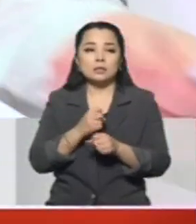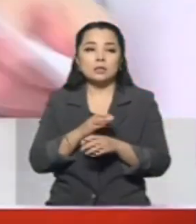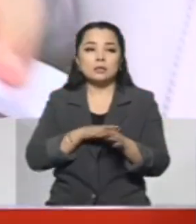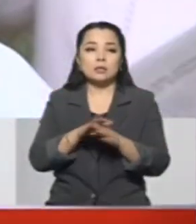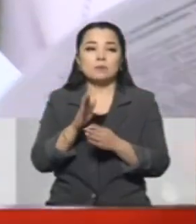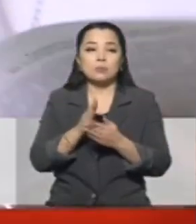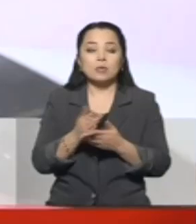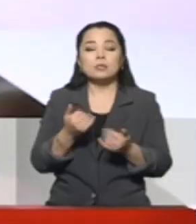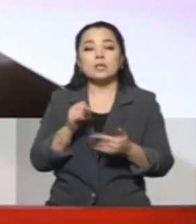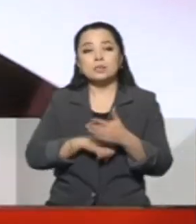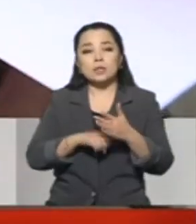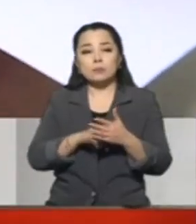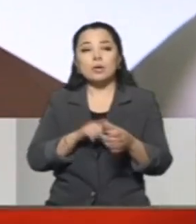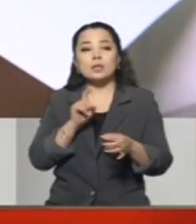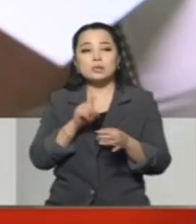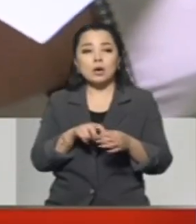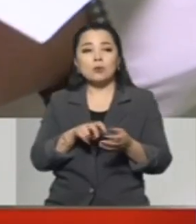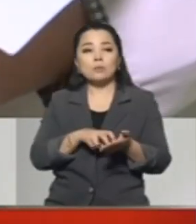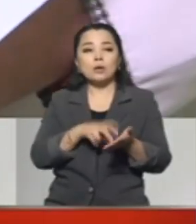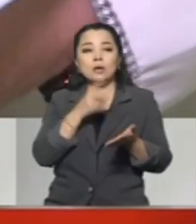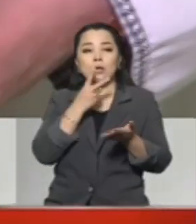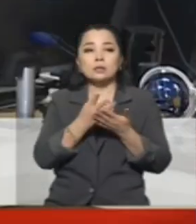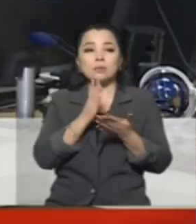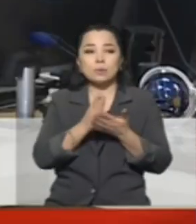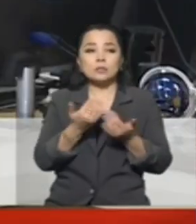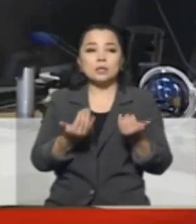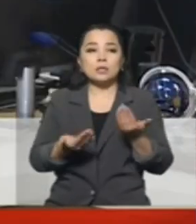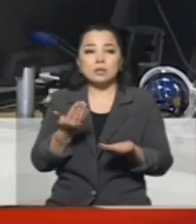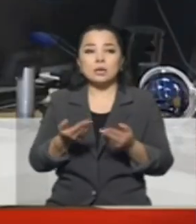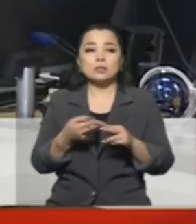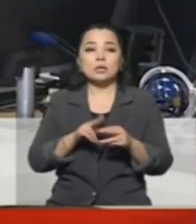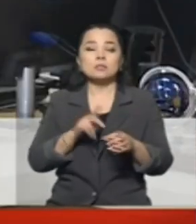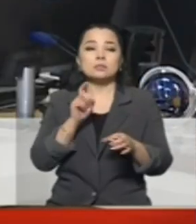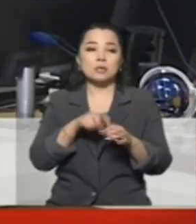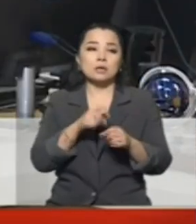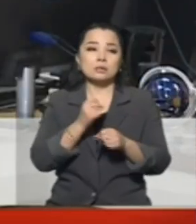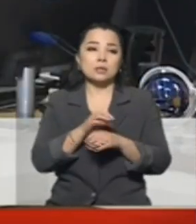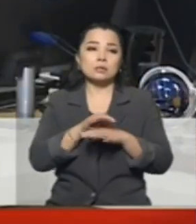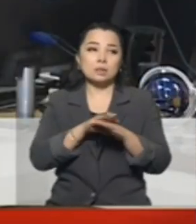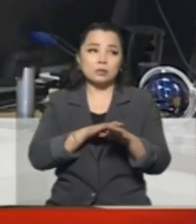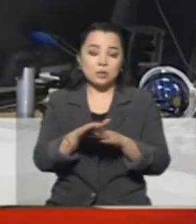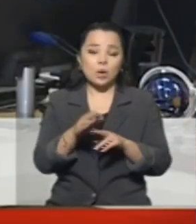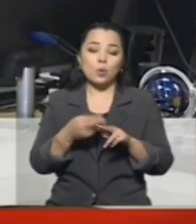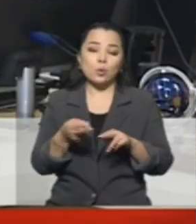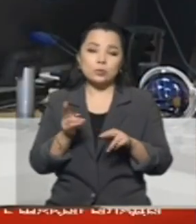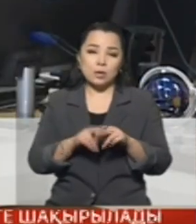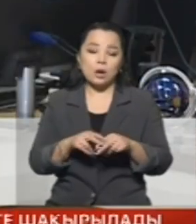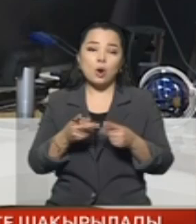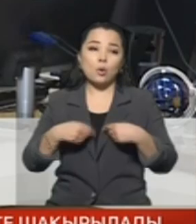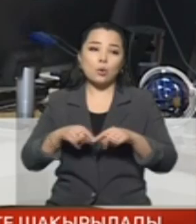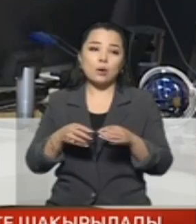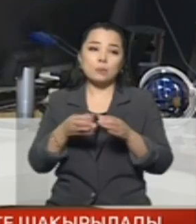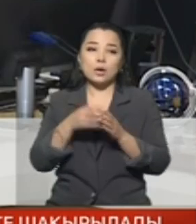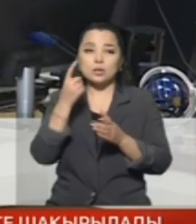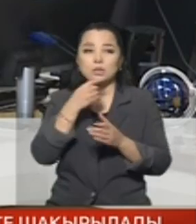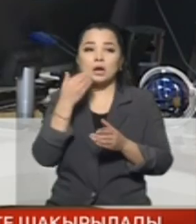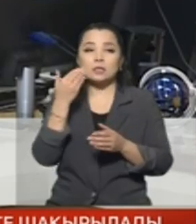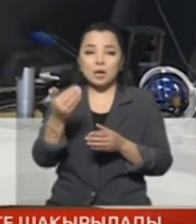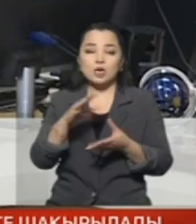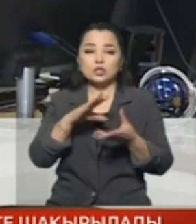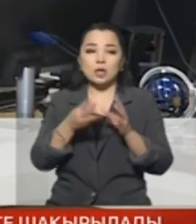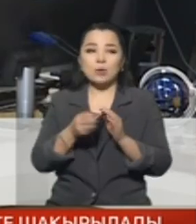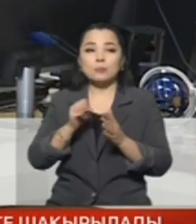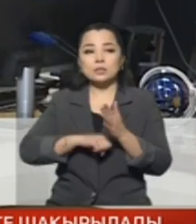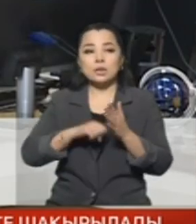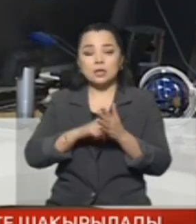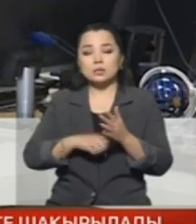Себебі тіркеуге алады деп қорқады. Тіркеуге алатын болса ондай науқастарды, онда оларға қоғамдық жағынан жалпы